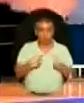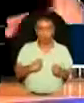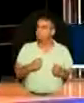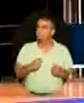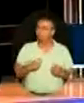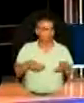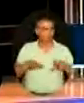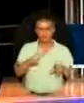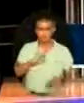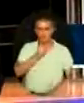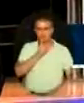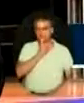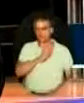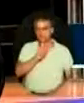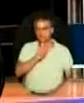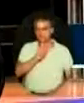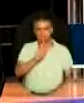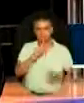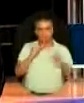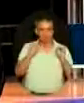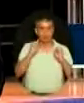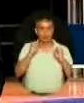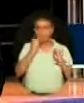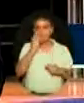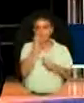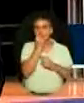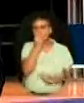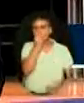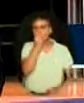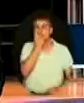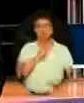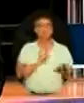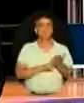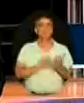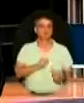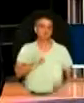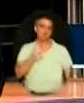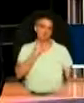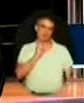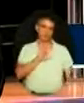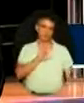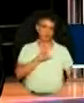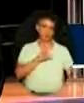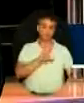אף ממשלה לא הייתה מחזיקה מעמד אפילו דקה ובצדק. אני אומר